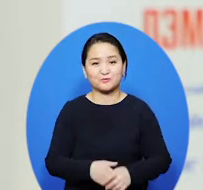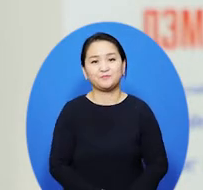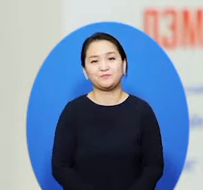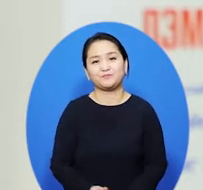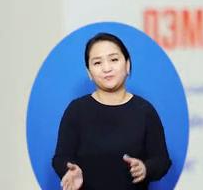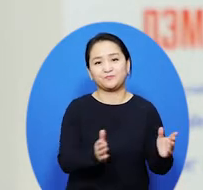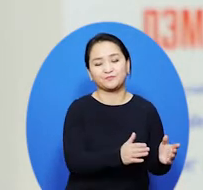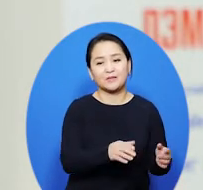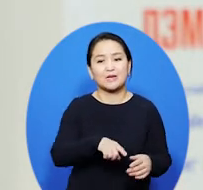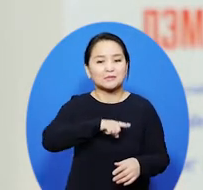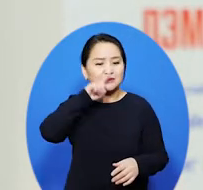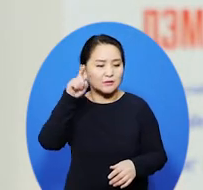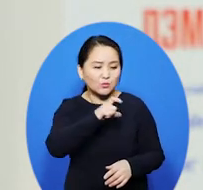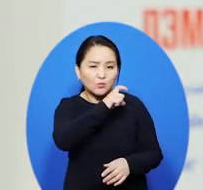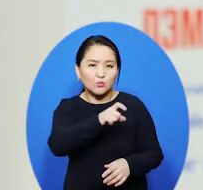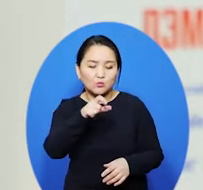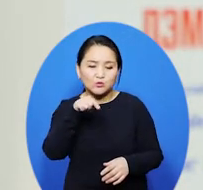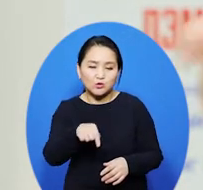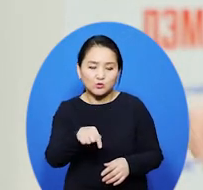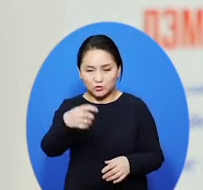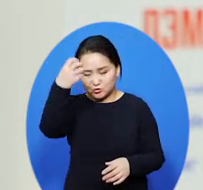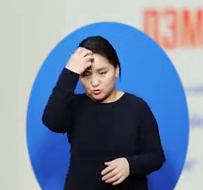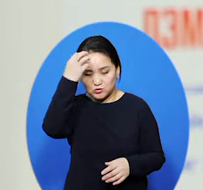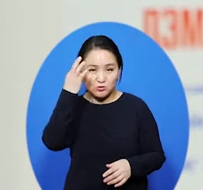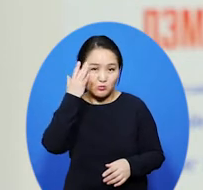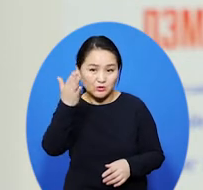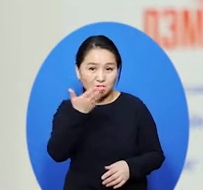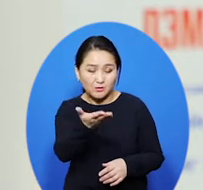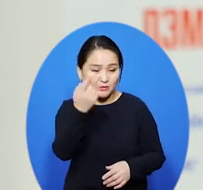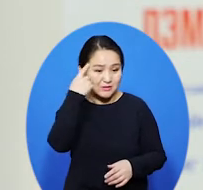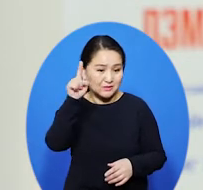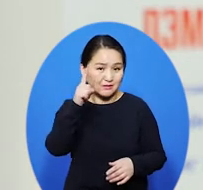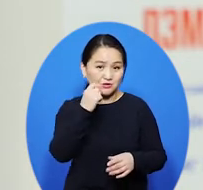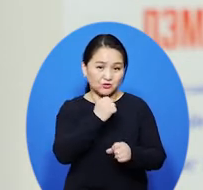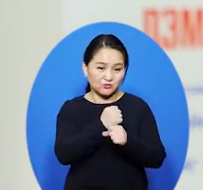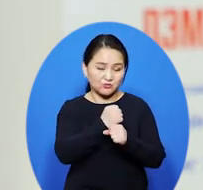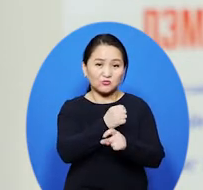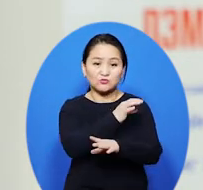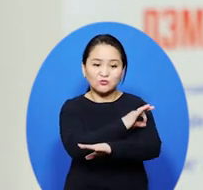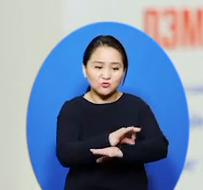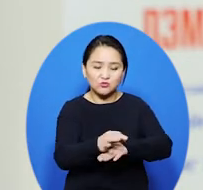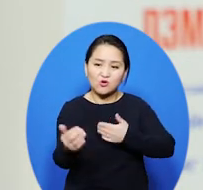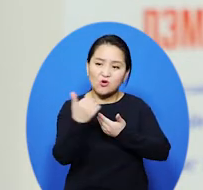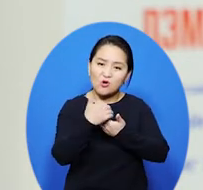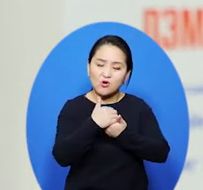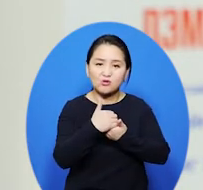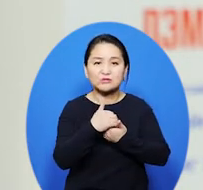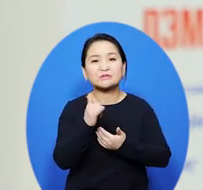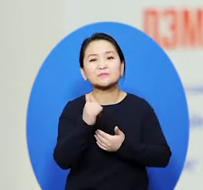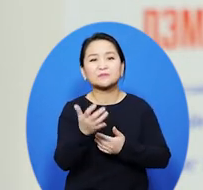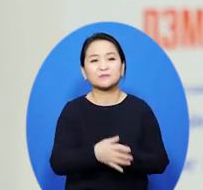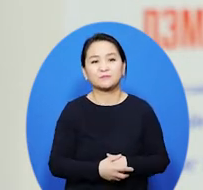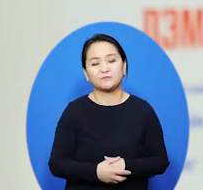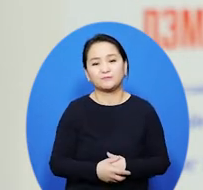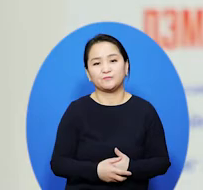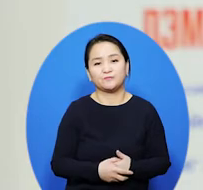байна. Залуучууд одоо яг энэ одоо төрийн энэ хэрэгжүүлж байгаа төрийн бодлого та бүхний санаачилж байгаа энэ төслүүдэд оролцох оролцоо нас хэрэг.